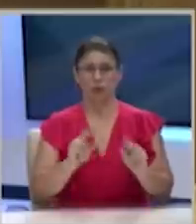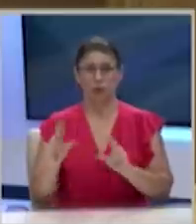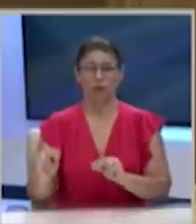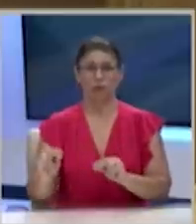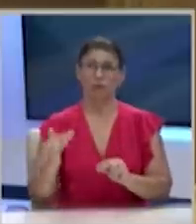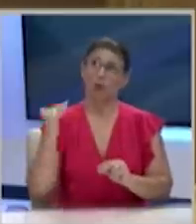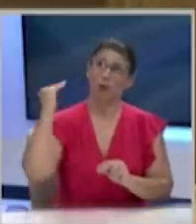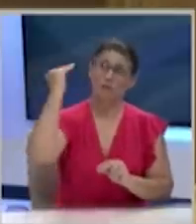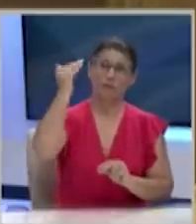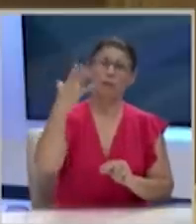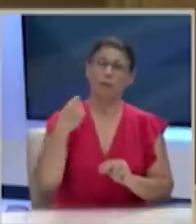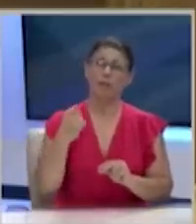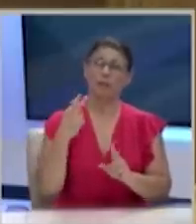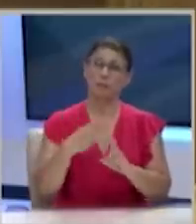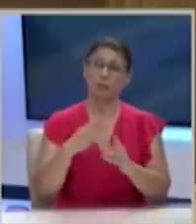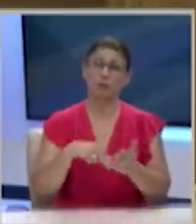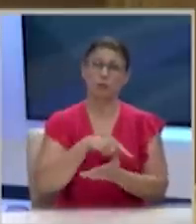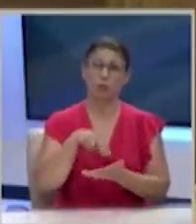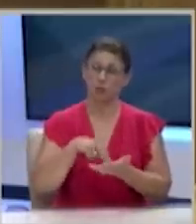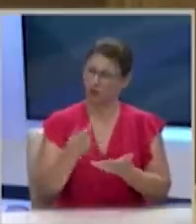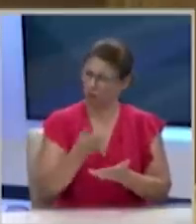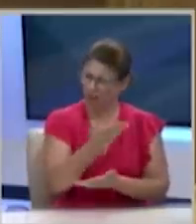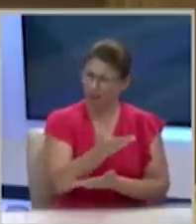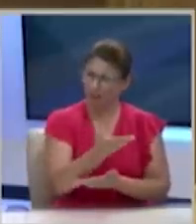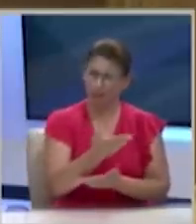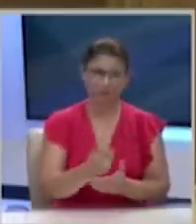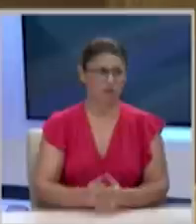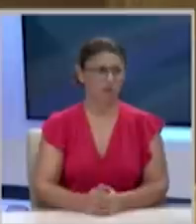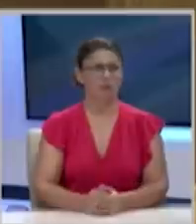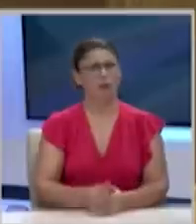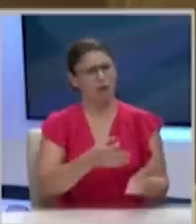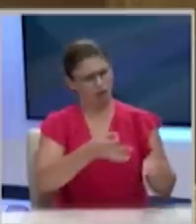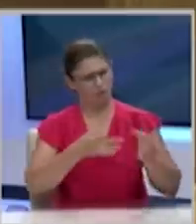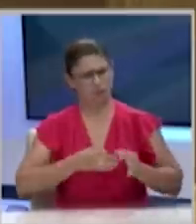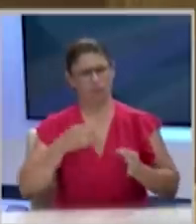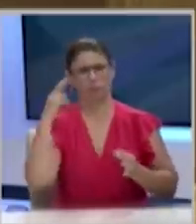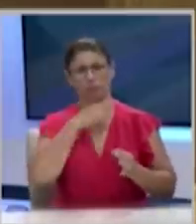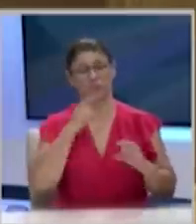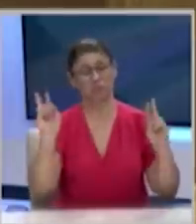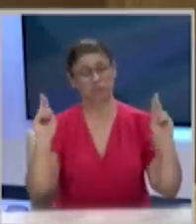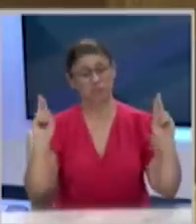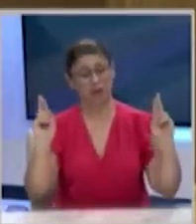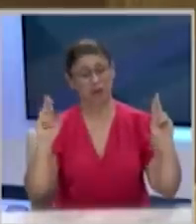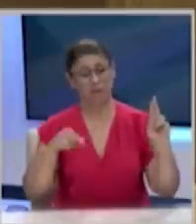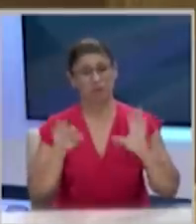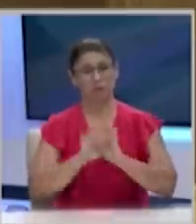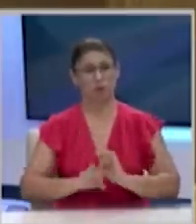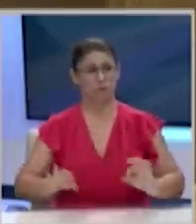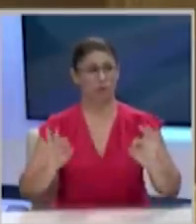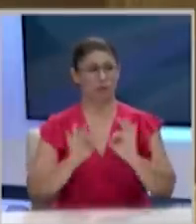κορυφαίοι που πρωταγωνίστησαν αυτή την αλλαγή. Θα το κάνετε? Ας μας πει ο Πρωθυπουργός. Μακάρι με αυτές τις